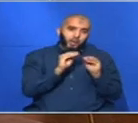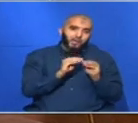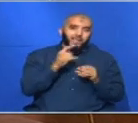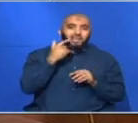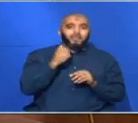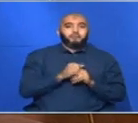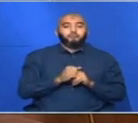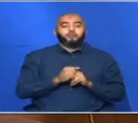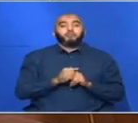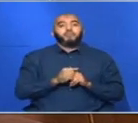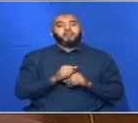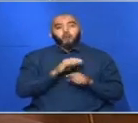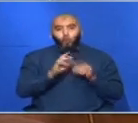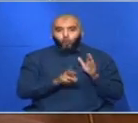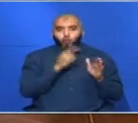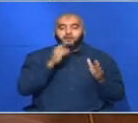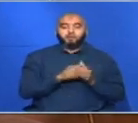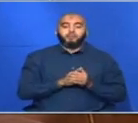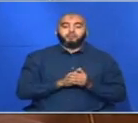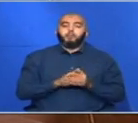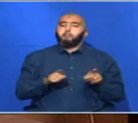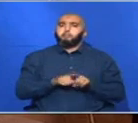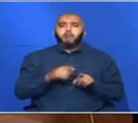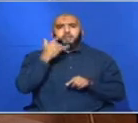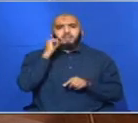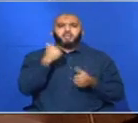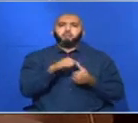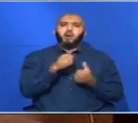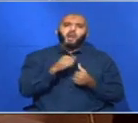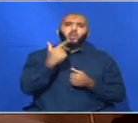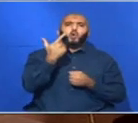استمر مرضك سنتين او ثلاث سنوات